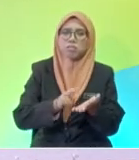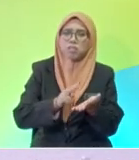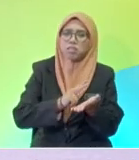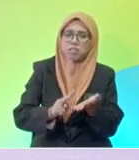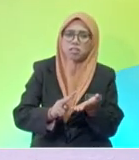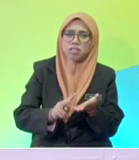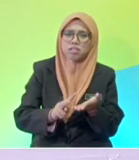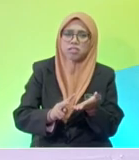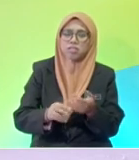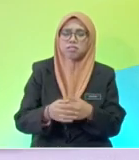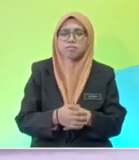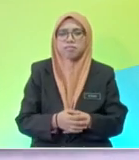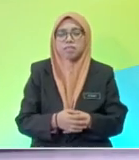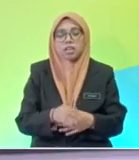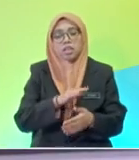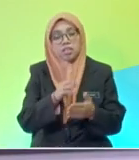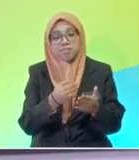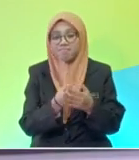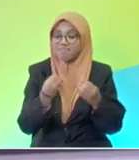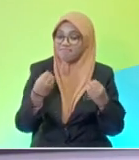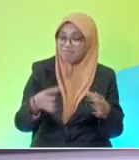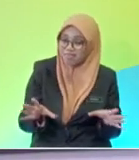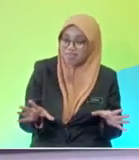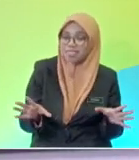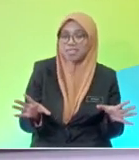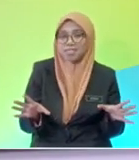Alhamdulillah semua udah siap